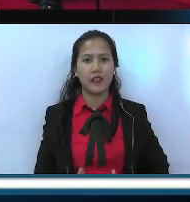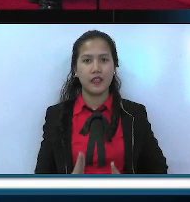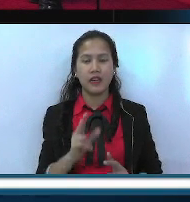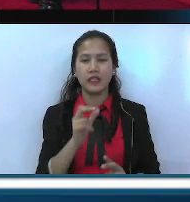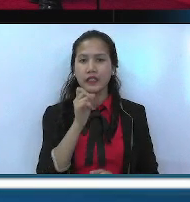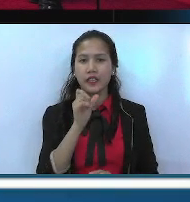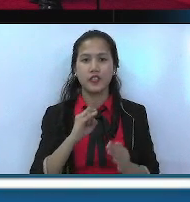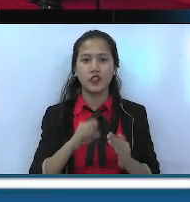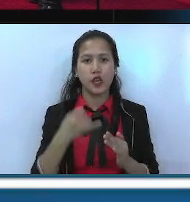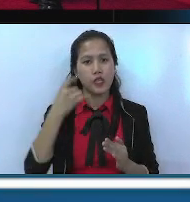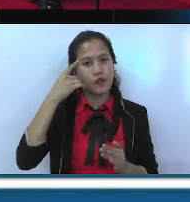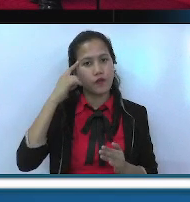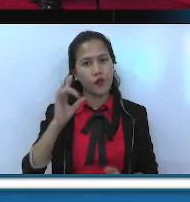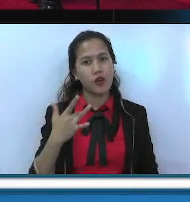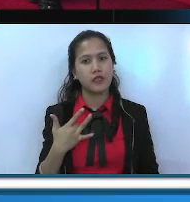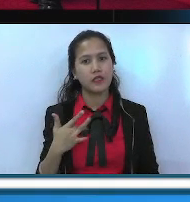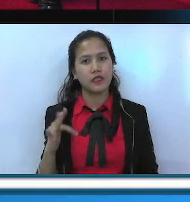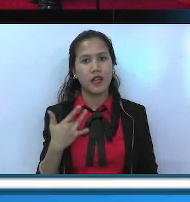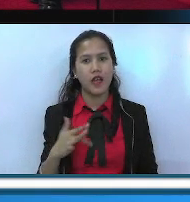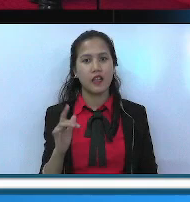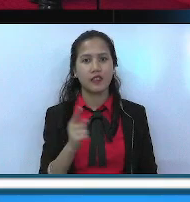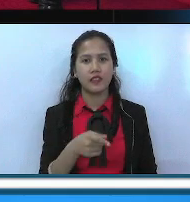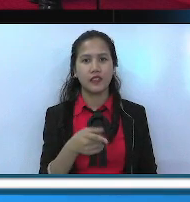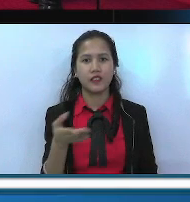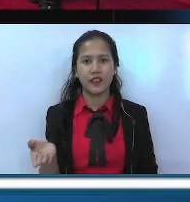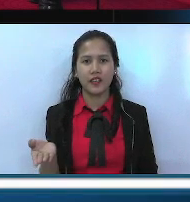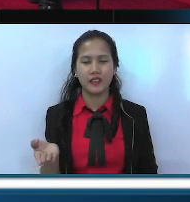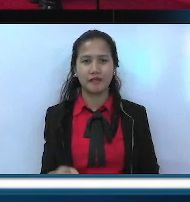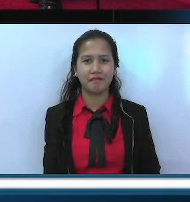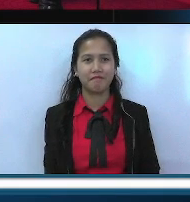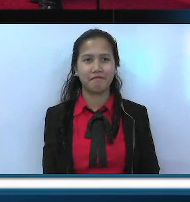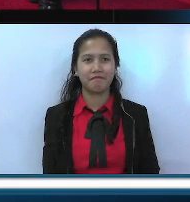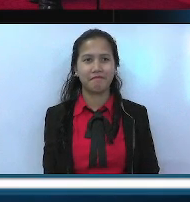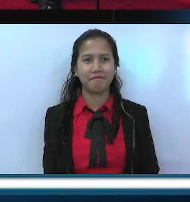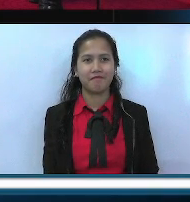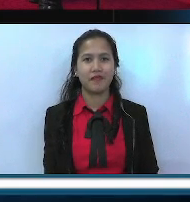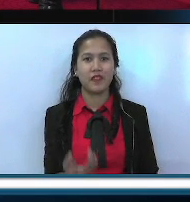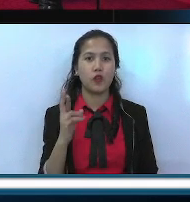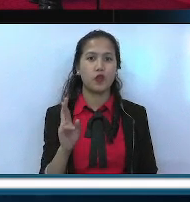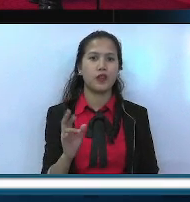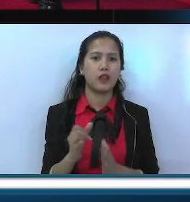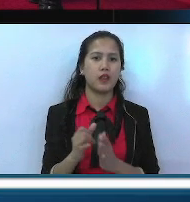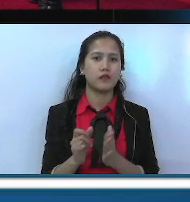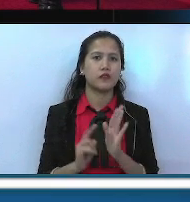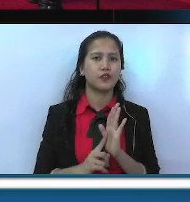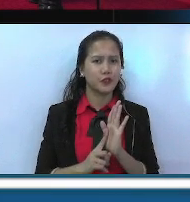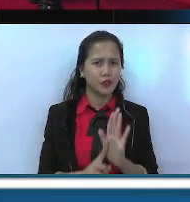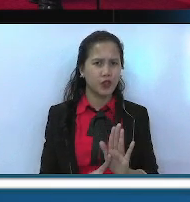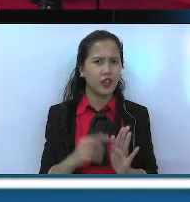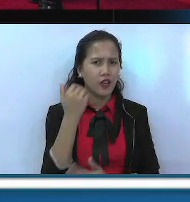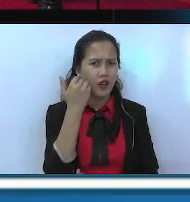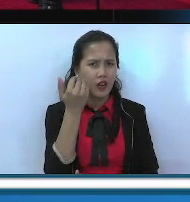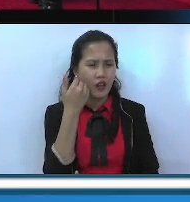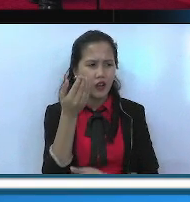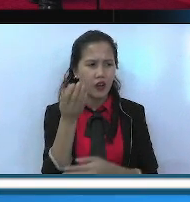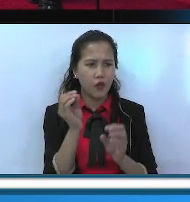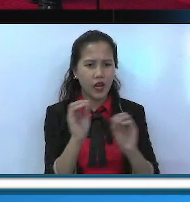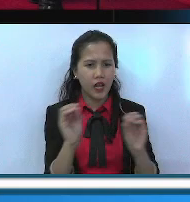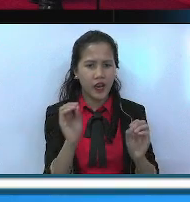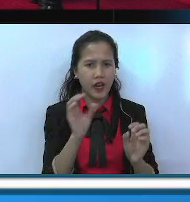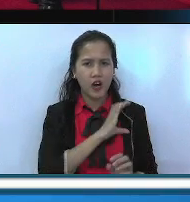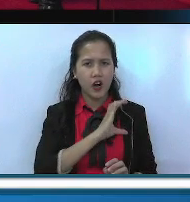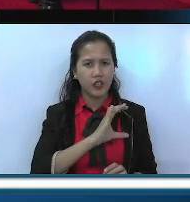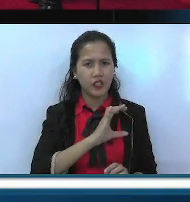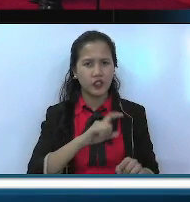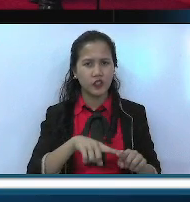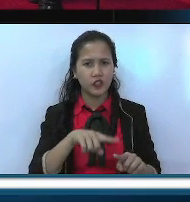type kayo. Susunod, maglalagay na yan ng wala purse. Wala nang ano, wala nang confidence. Kaya nga nauso yung paglalagay ng mga logo sa